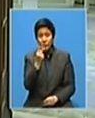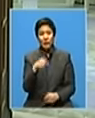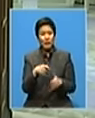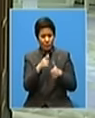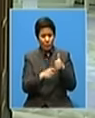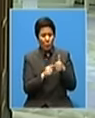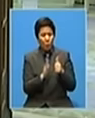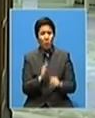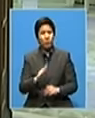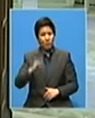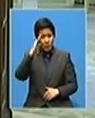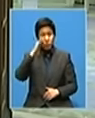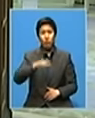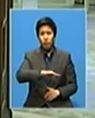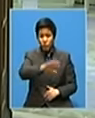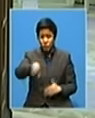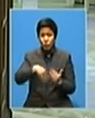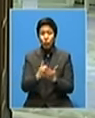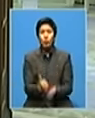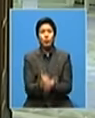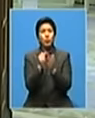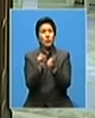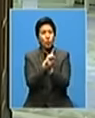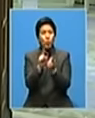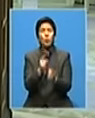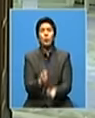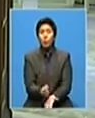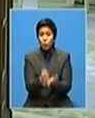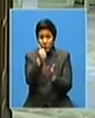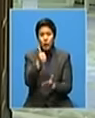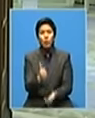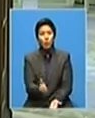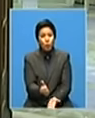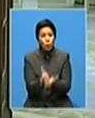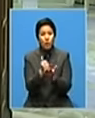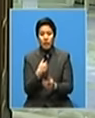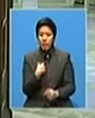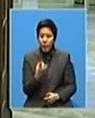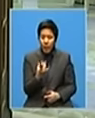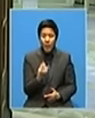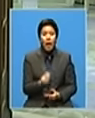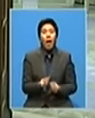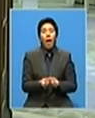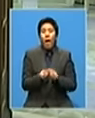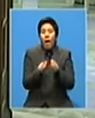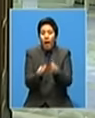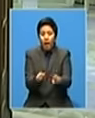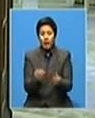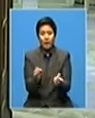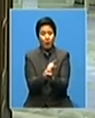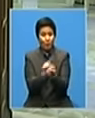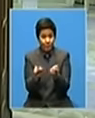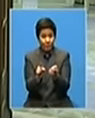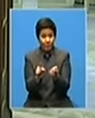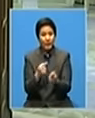นว่าถ้าเราทุกคนนั้นสามารถช่วยเหลือสังคมได้ก็ช่วยกันคนละไม้คนละมือมีอะไรมากก็เผื่อแผ่แบ่งปันน